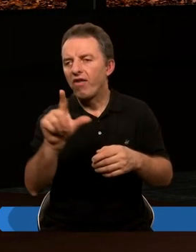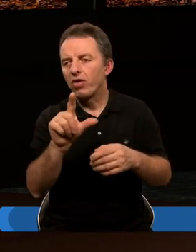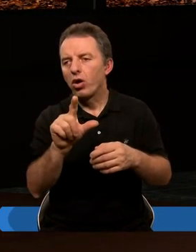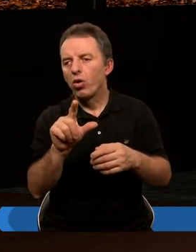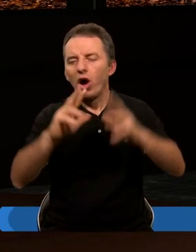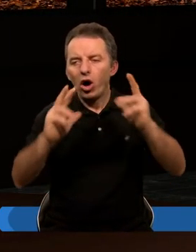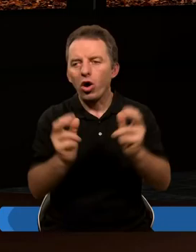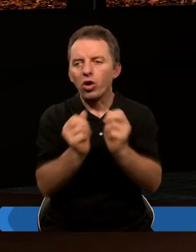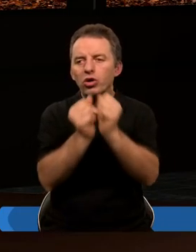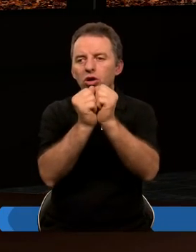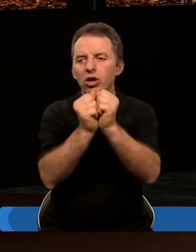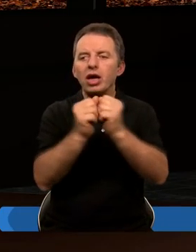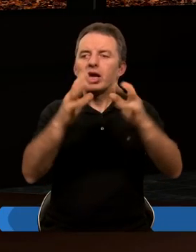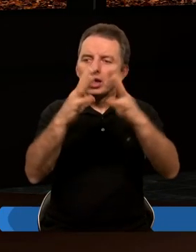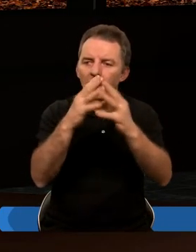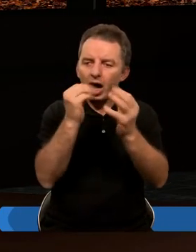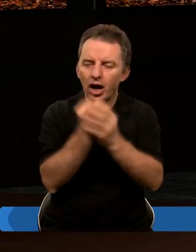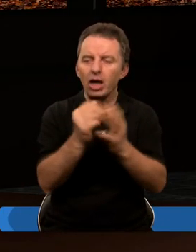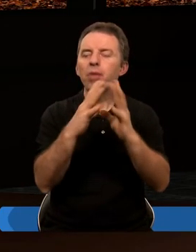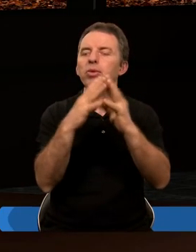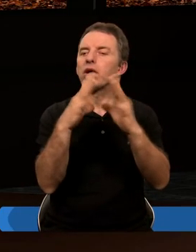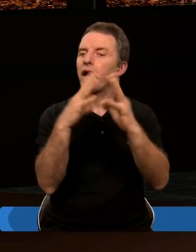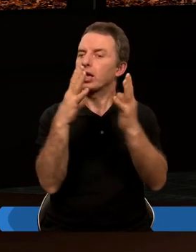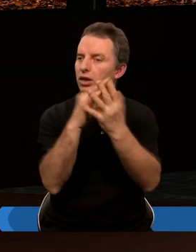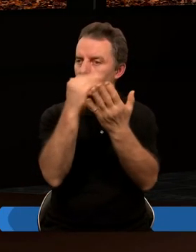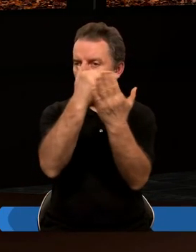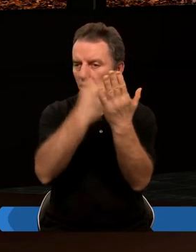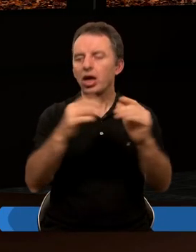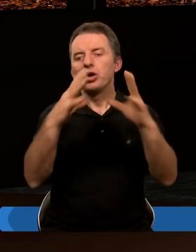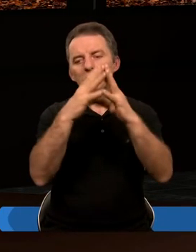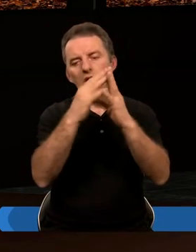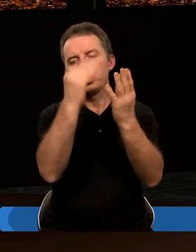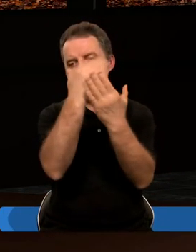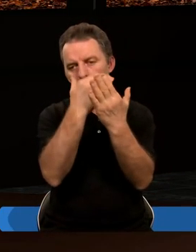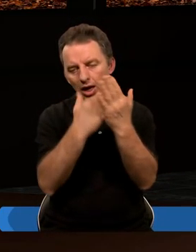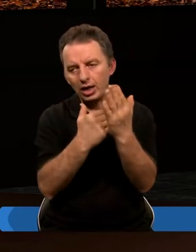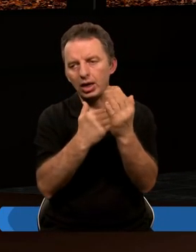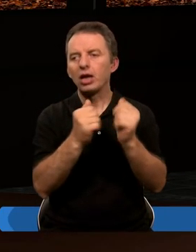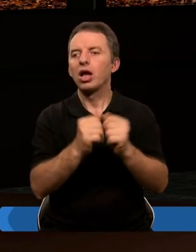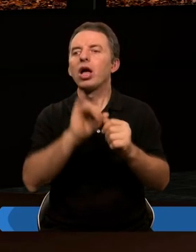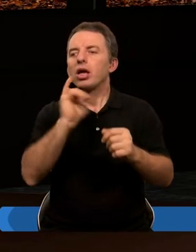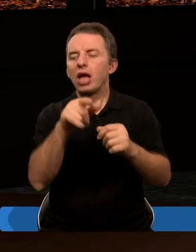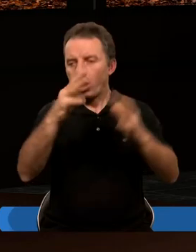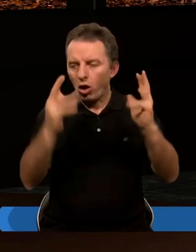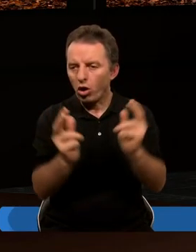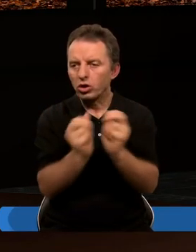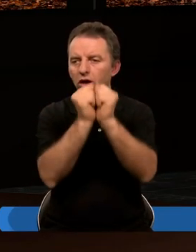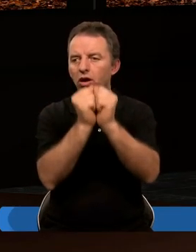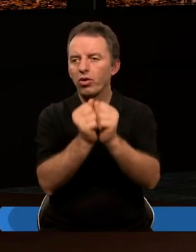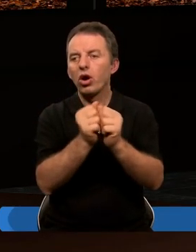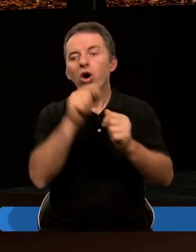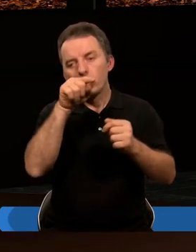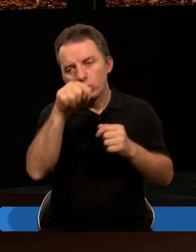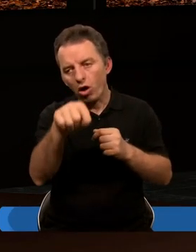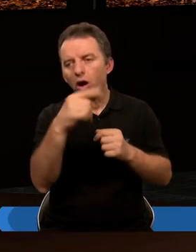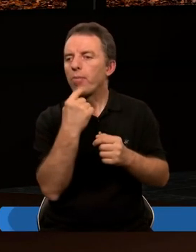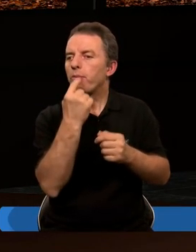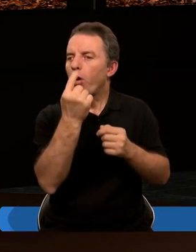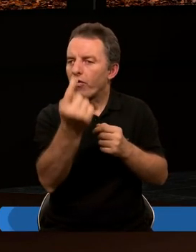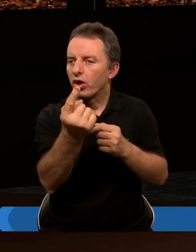odkrył zakon, przykazania, dziesięć przykazań. Jak odkrył, no to